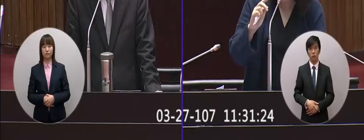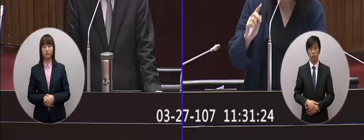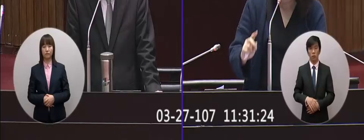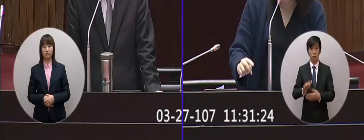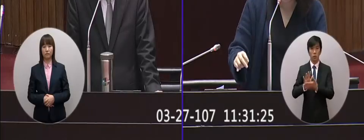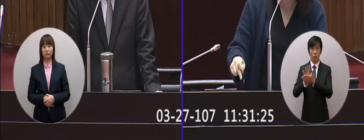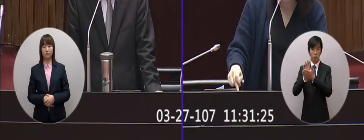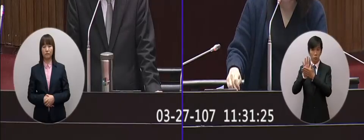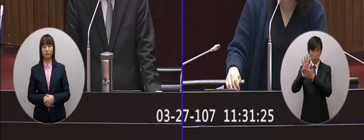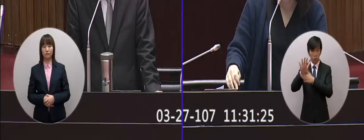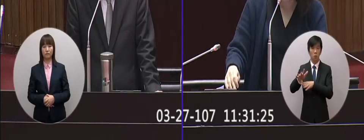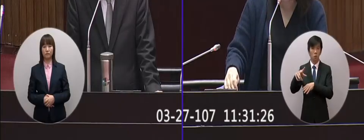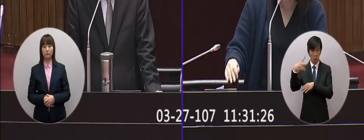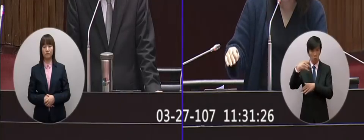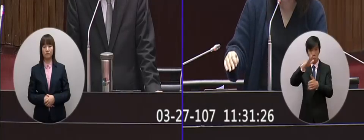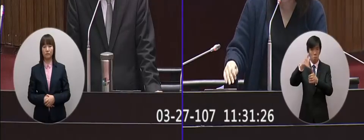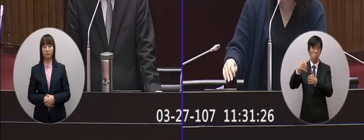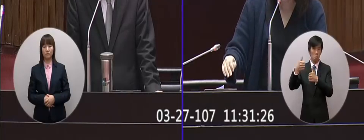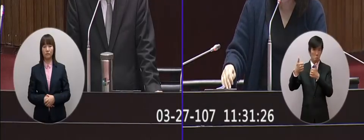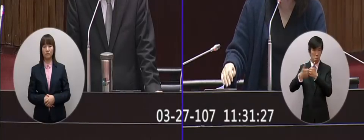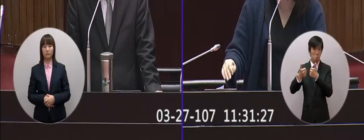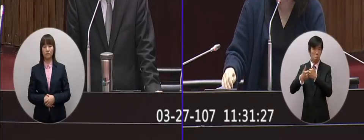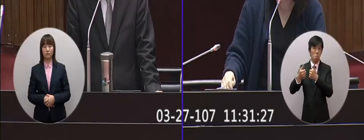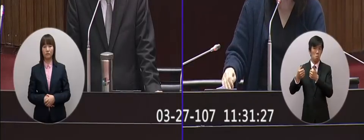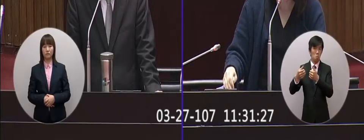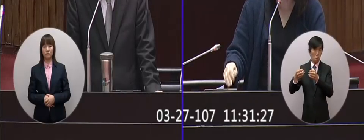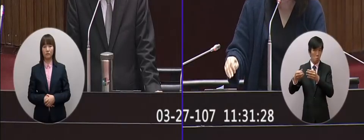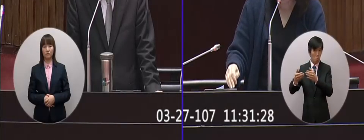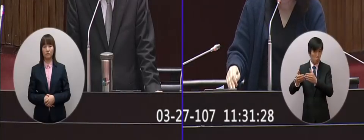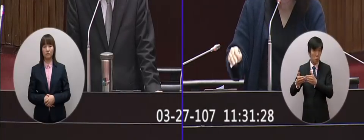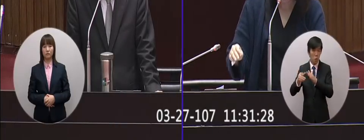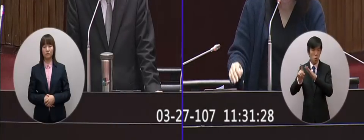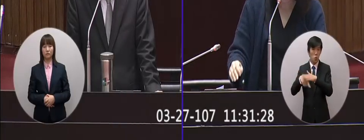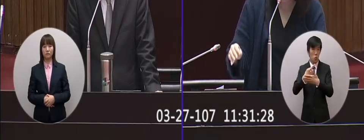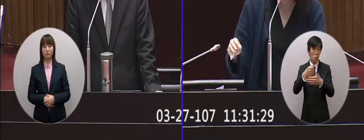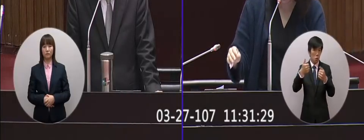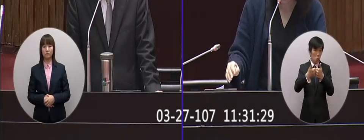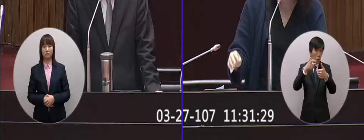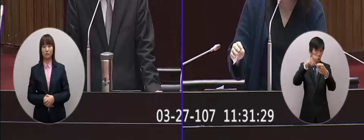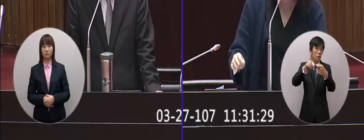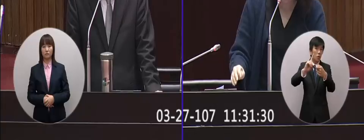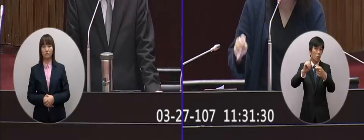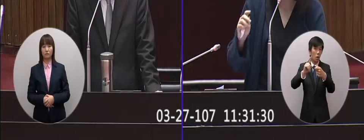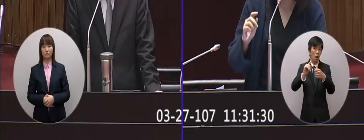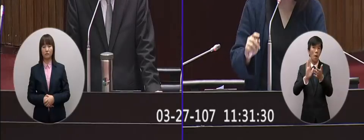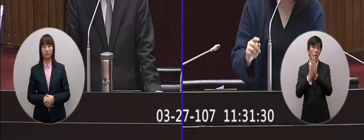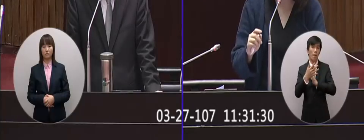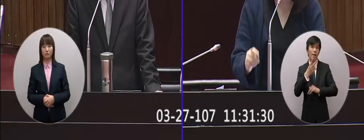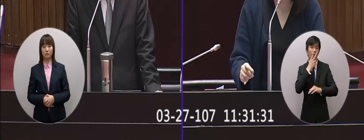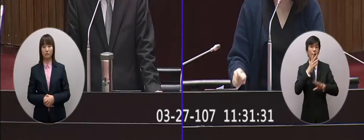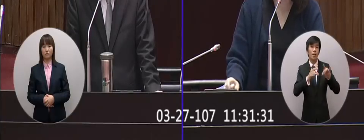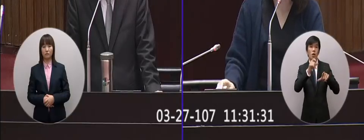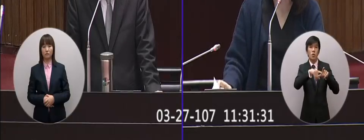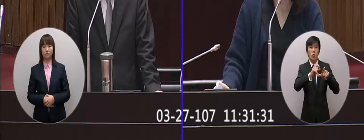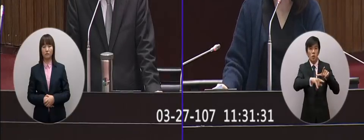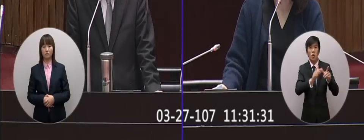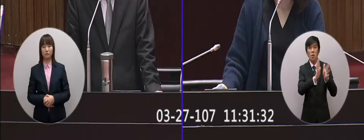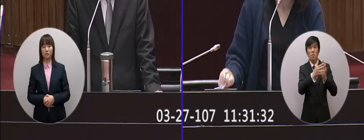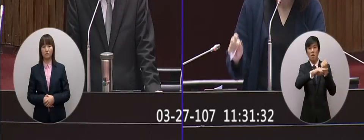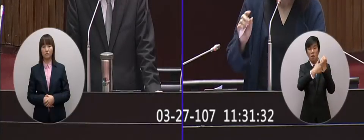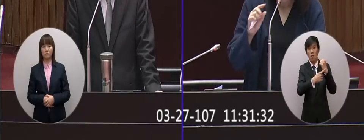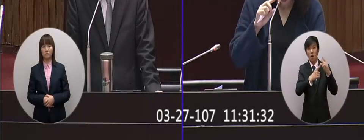会谈应充分讨论观矿计划，此会谈不该只是让亚尼就地合法的缓兵之